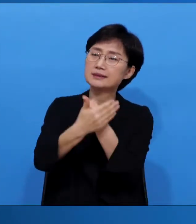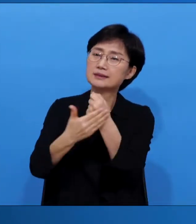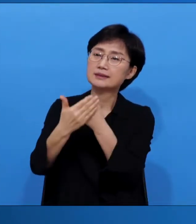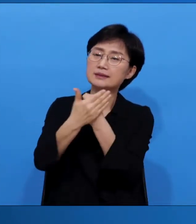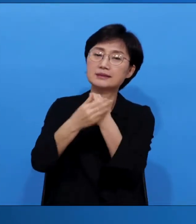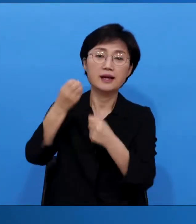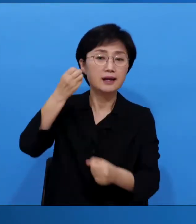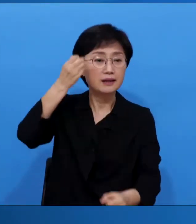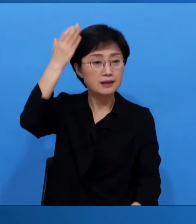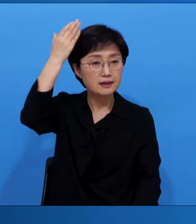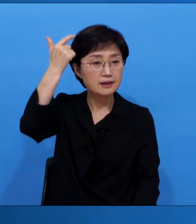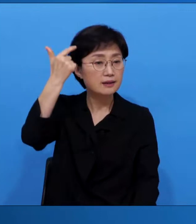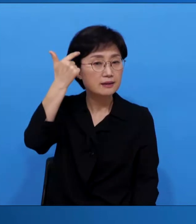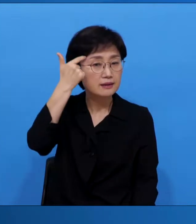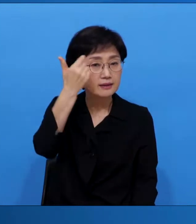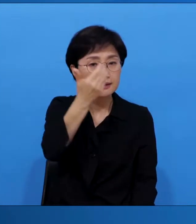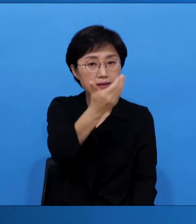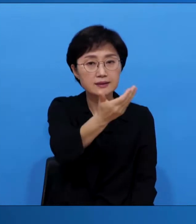금의